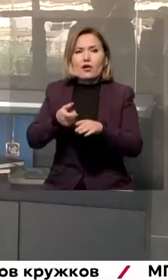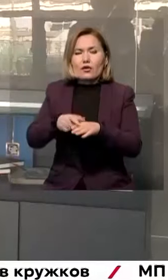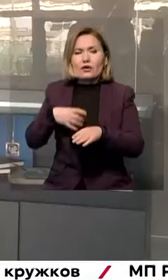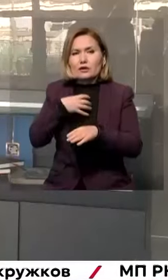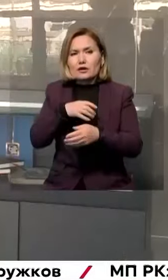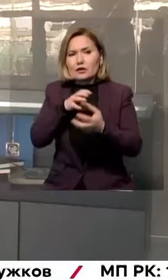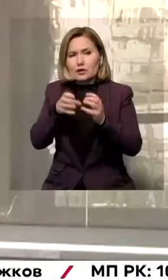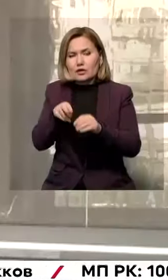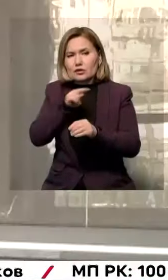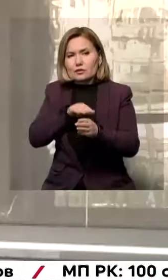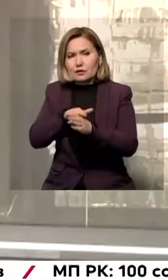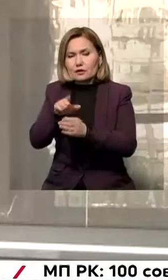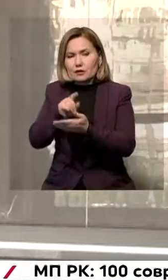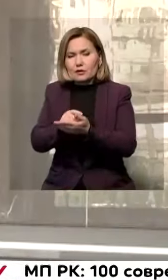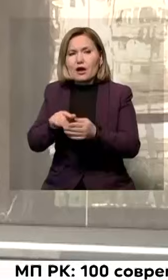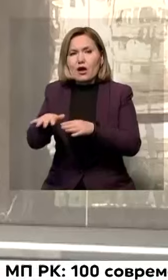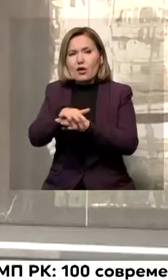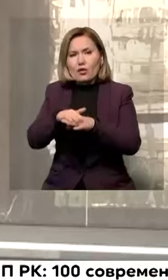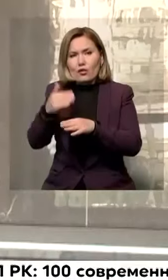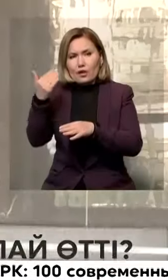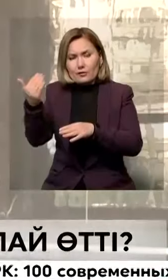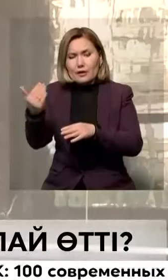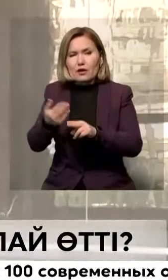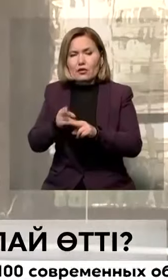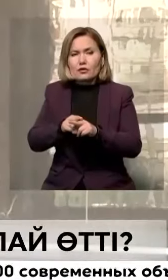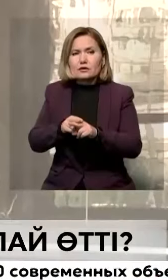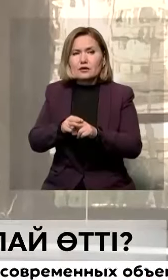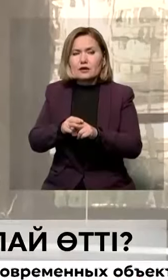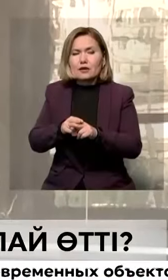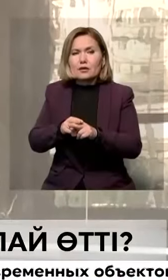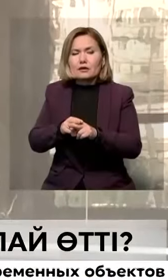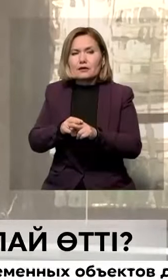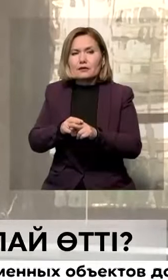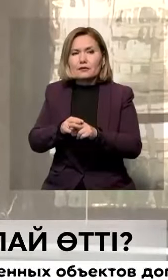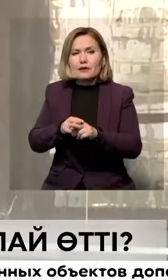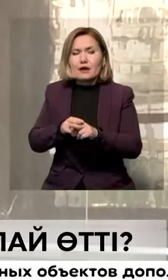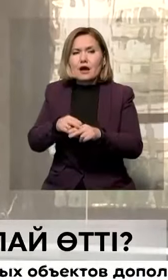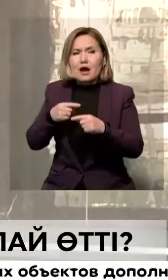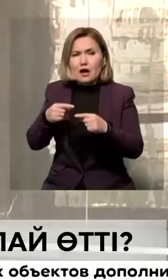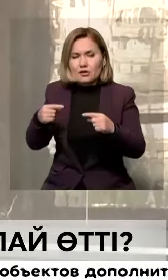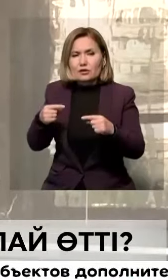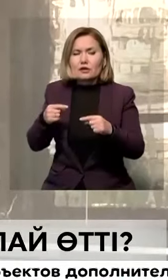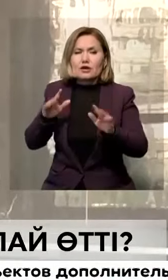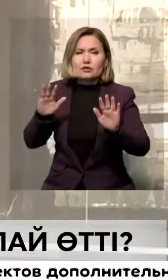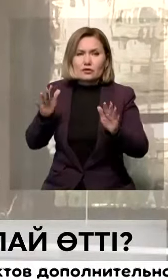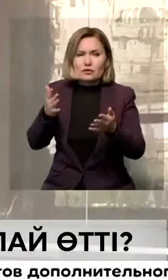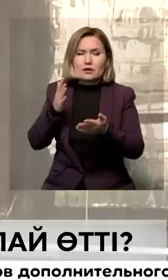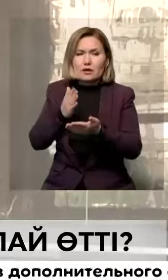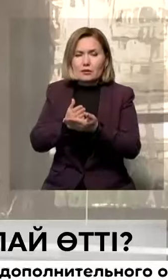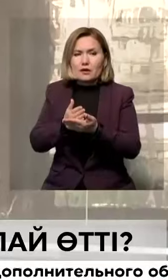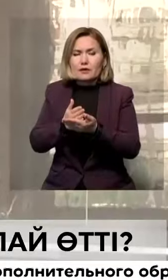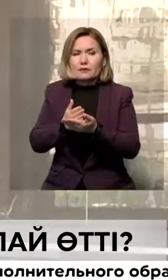әңгімелер көтермекші ойым бар. Қоғамдағы жекелеген жагдайлар бар.